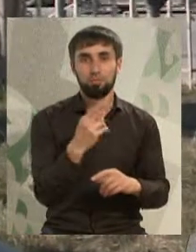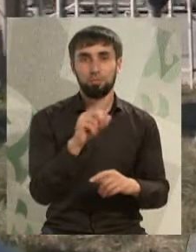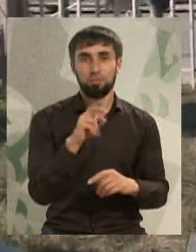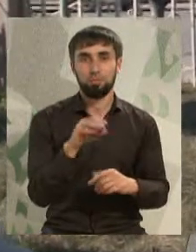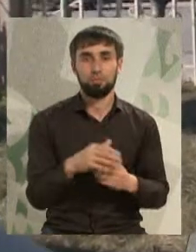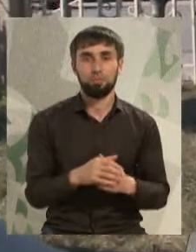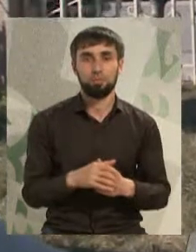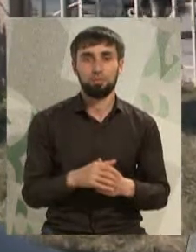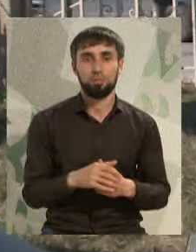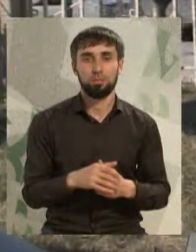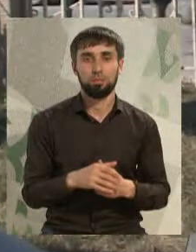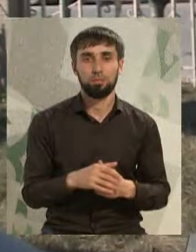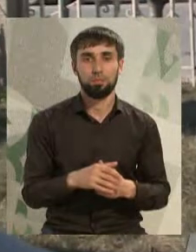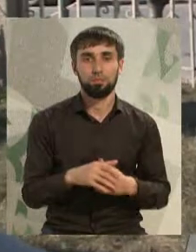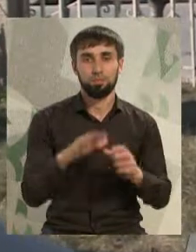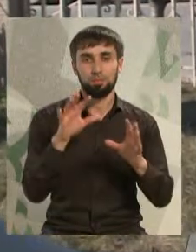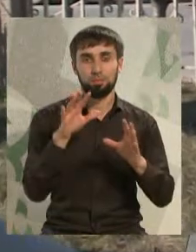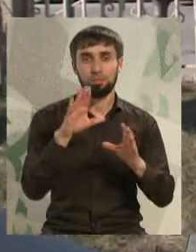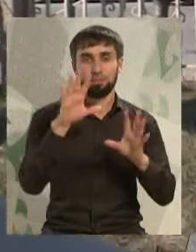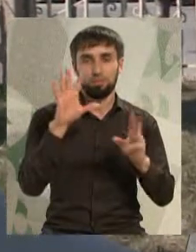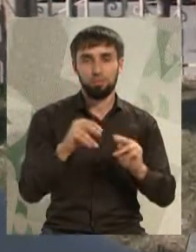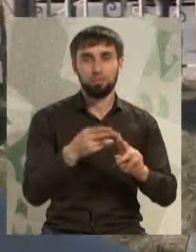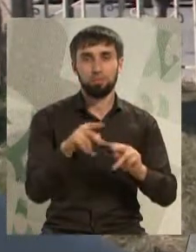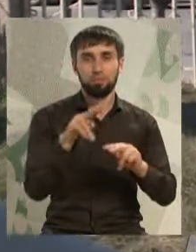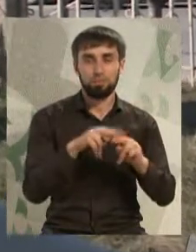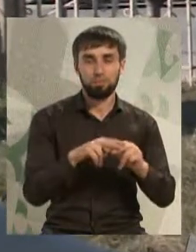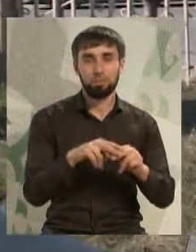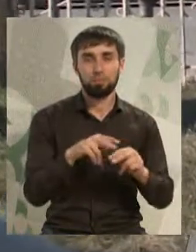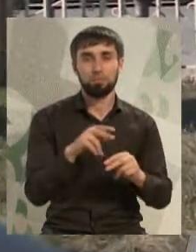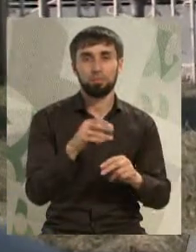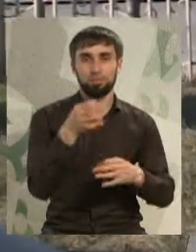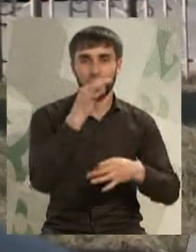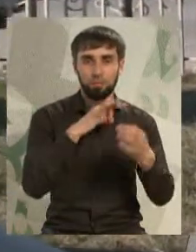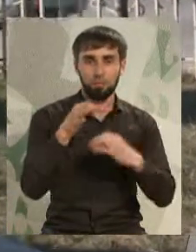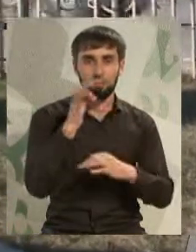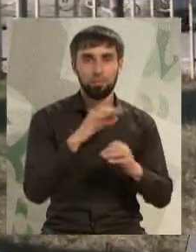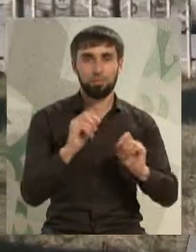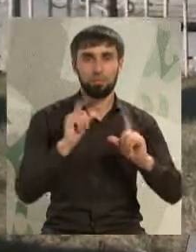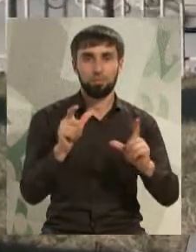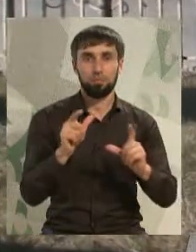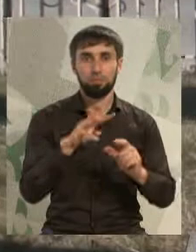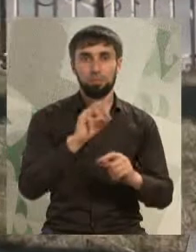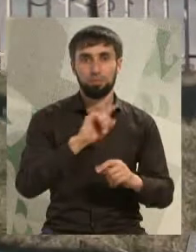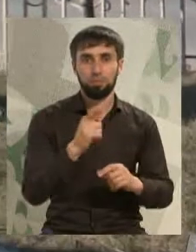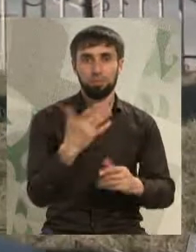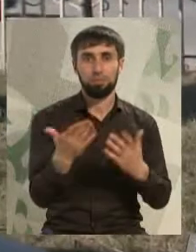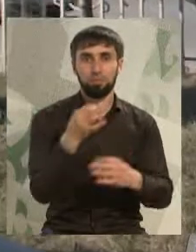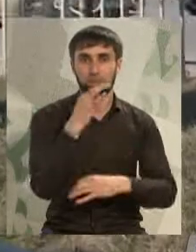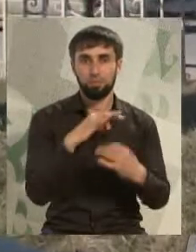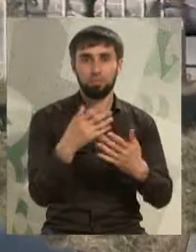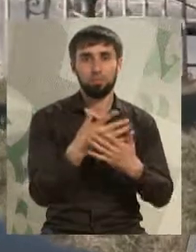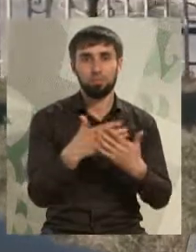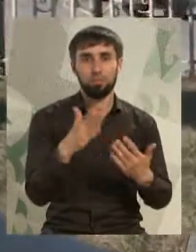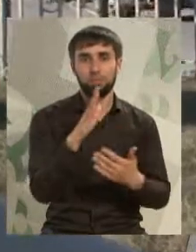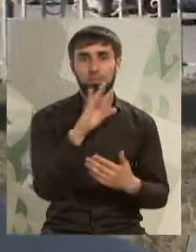сейчас лекарство подорожало. Особенно в медицине или любой мазь, или ну,